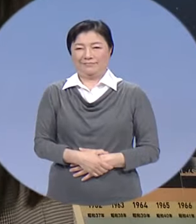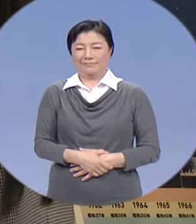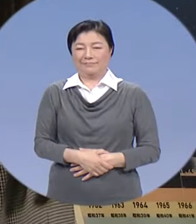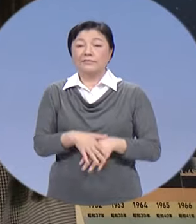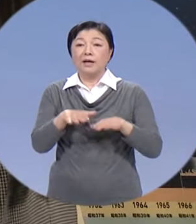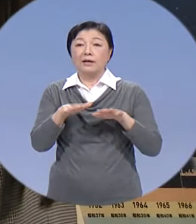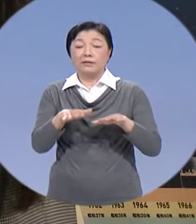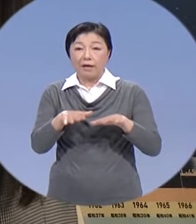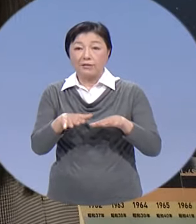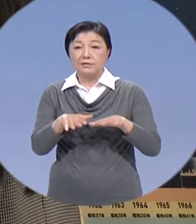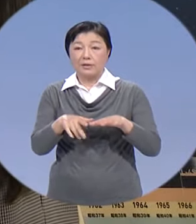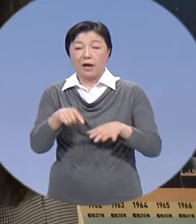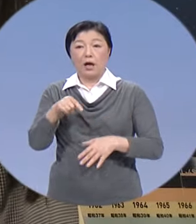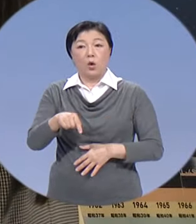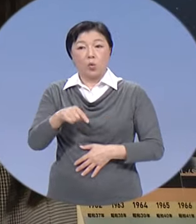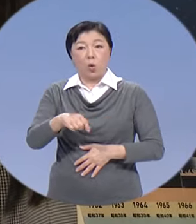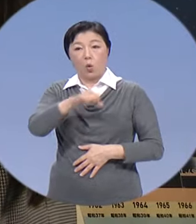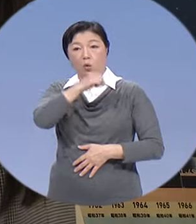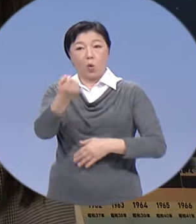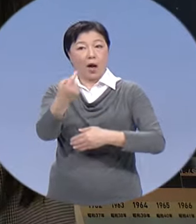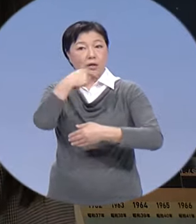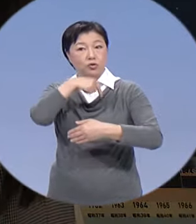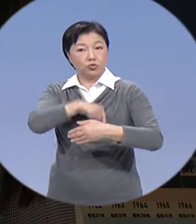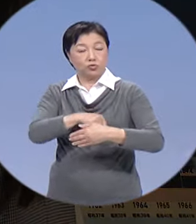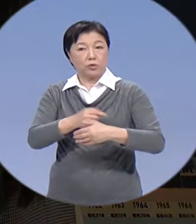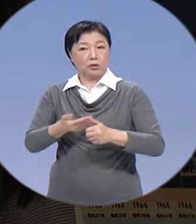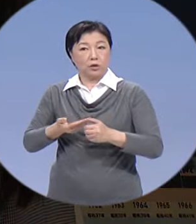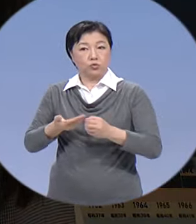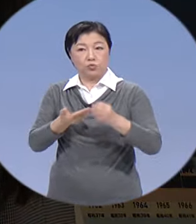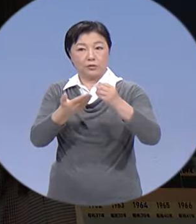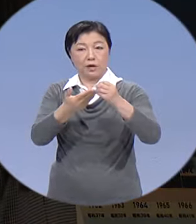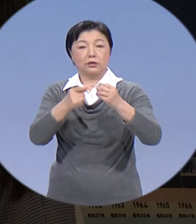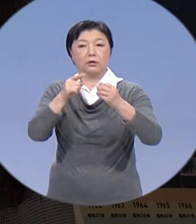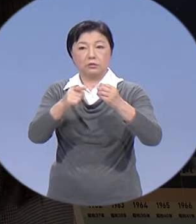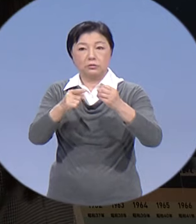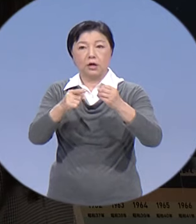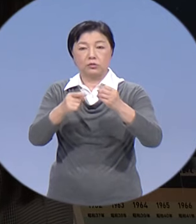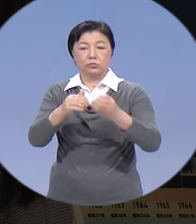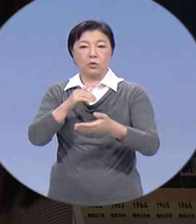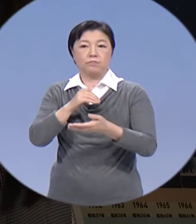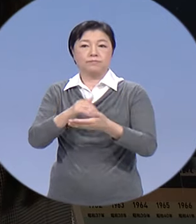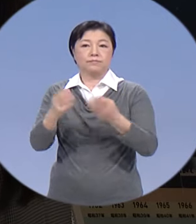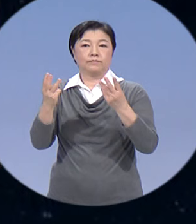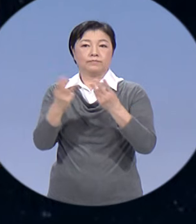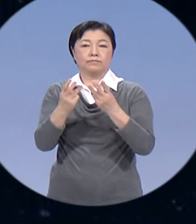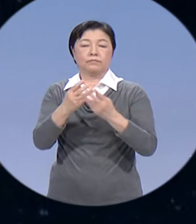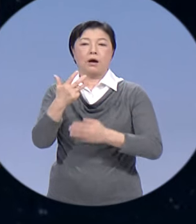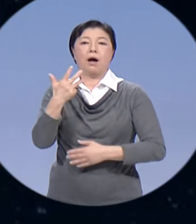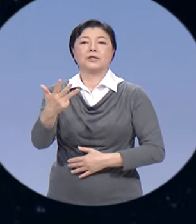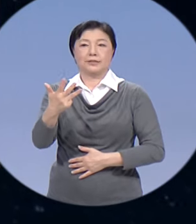現在 JAXA 勝浦宇宙通信所で追跡管制している衛星はこちらの8機。